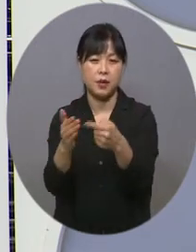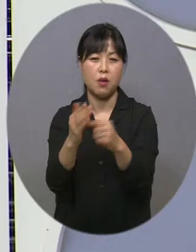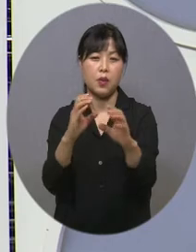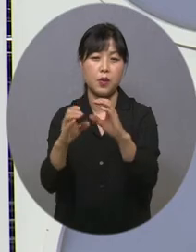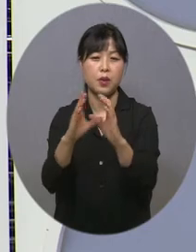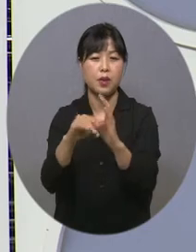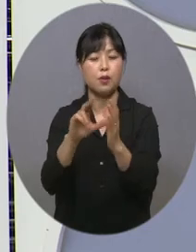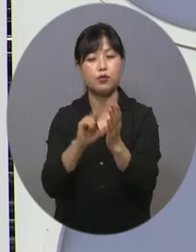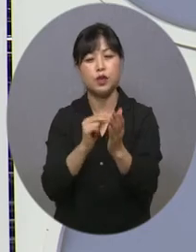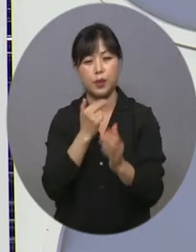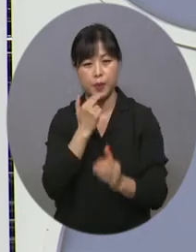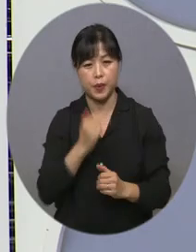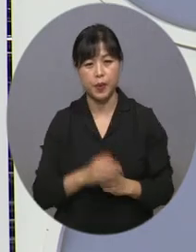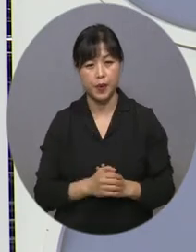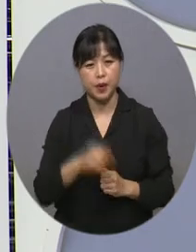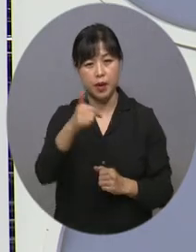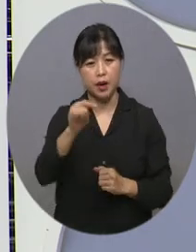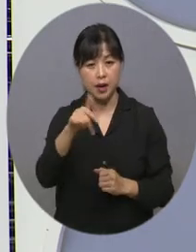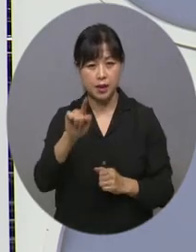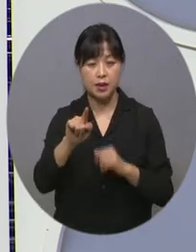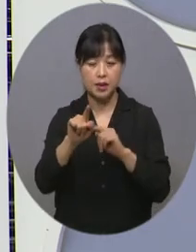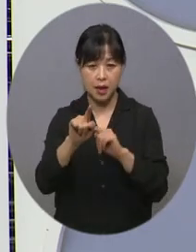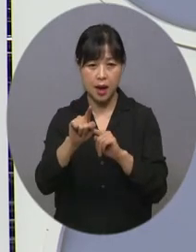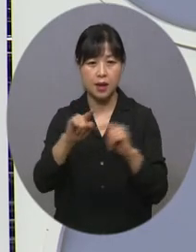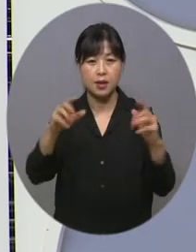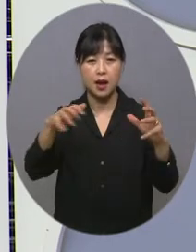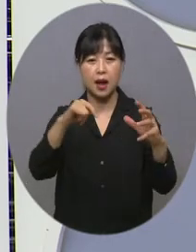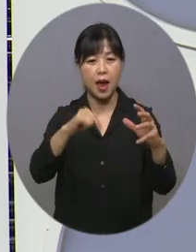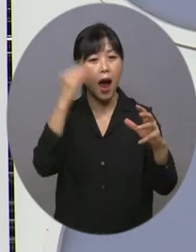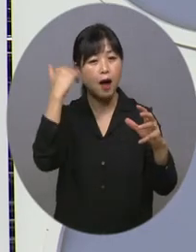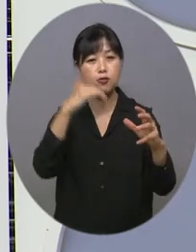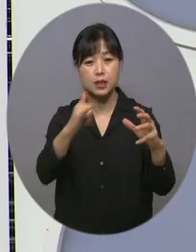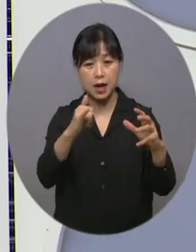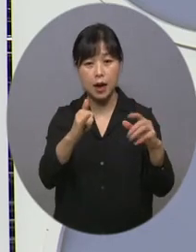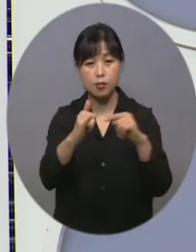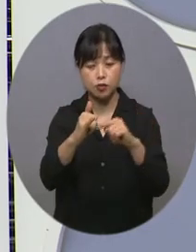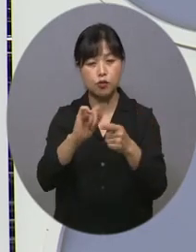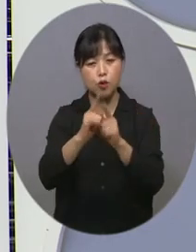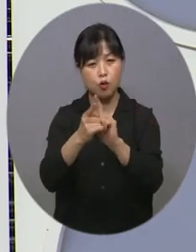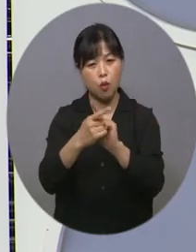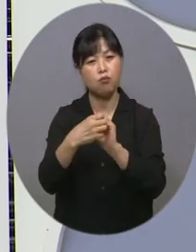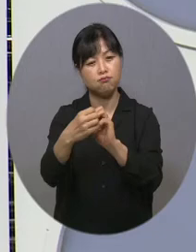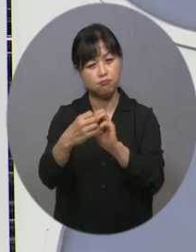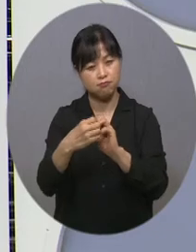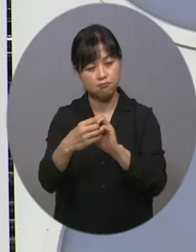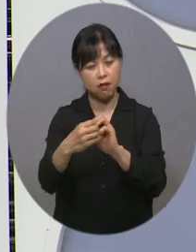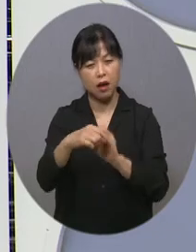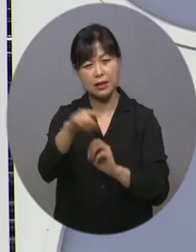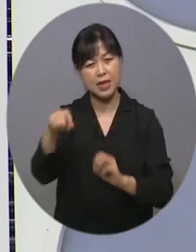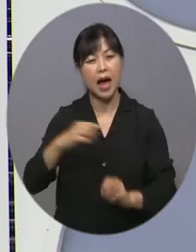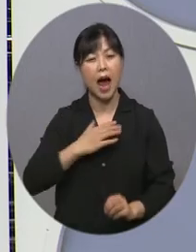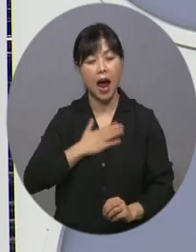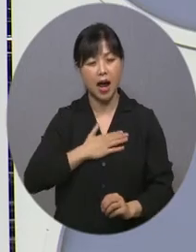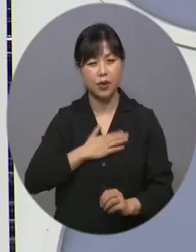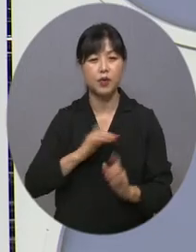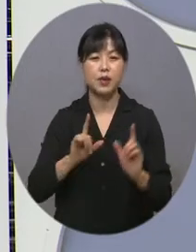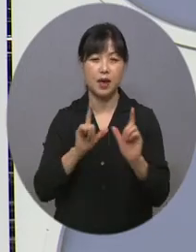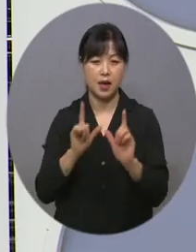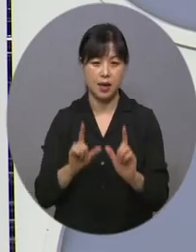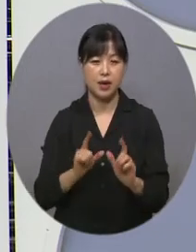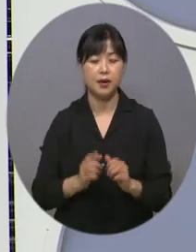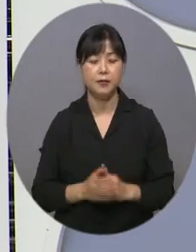없었고요. 그래서 가나의 교민들 중에 웬만한 분들은 다 잘 소통이 됐고 다 알고 지냈고. 그리고 저희가